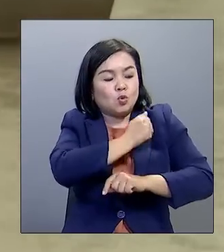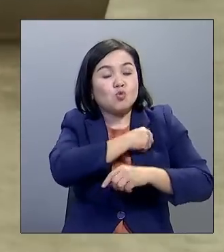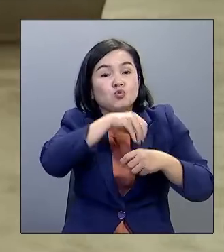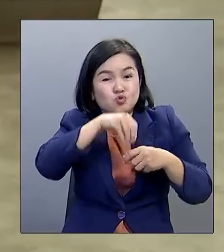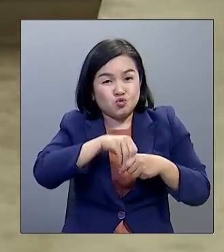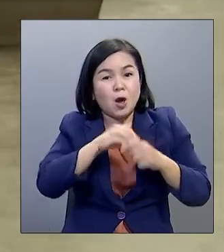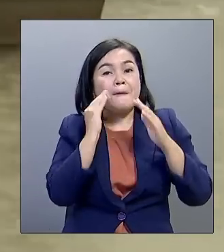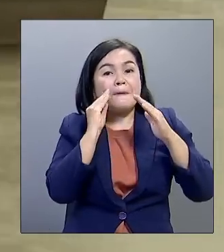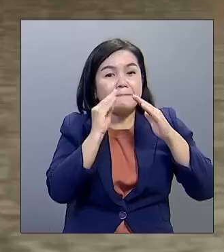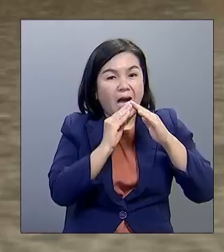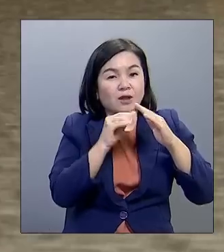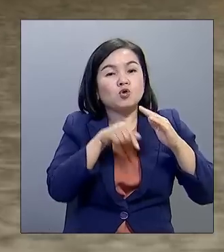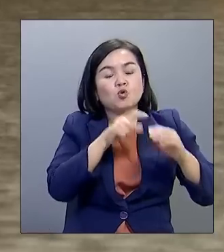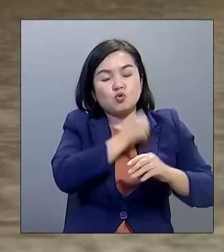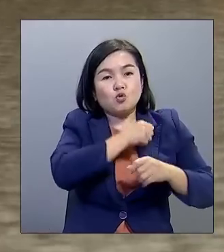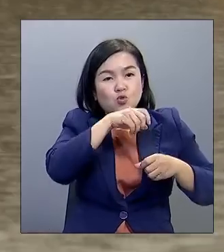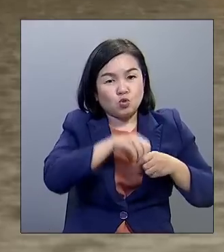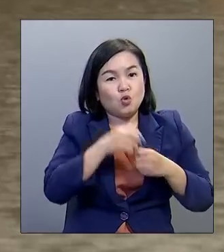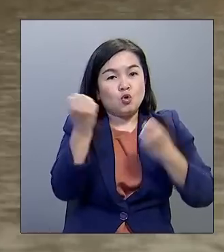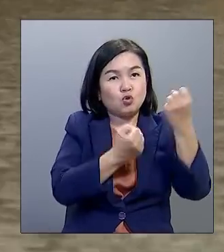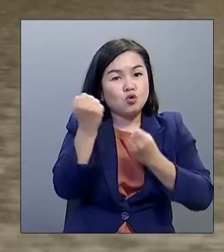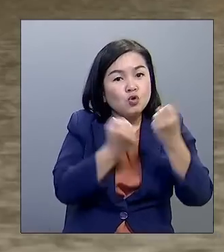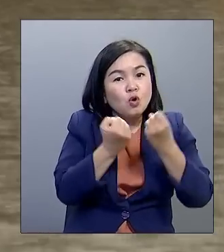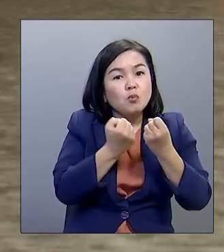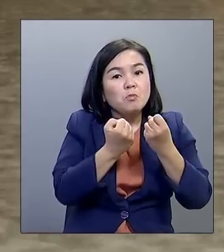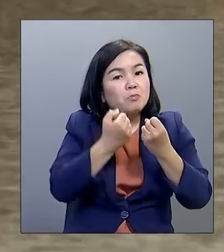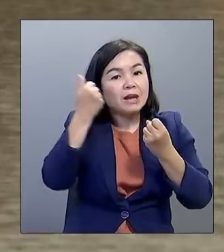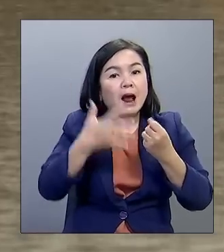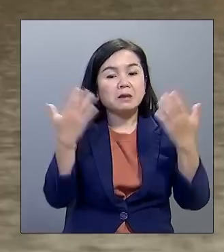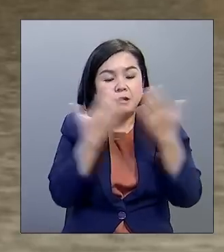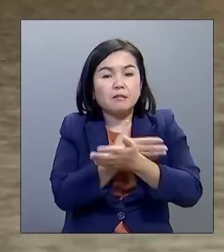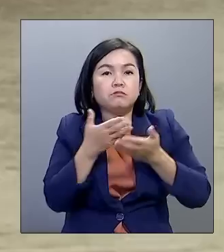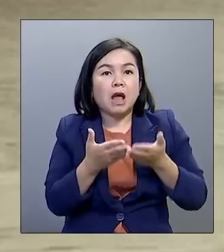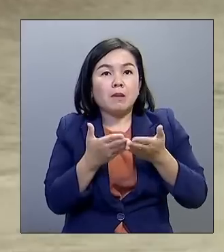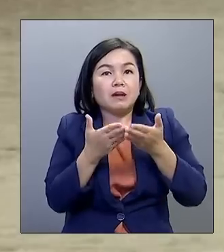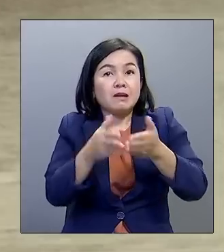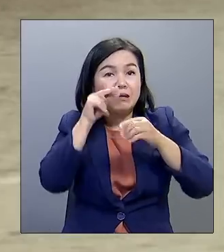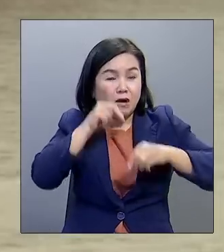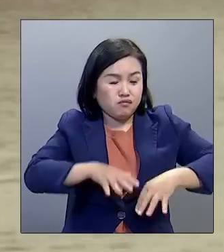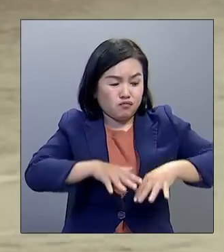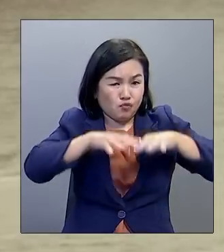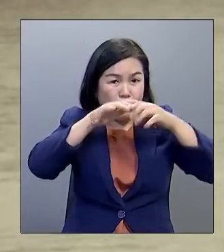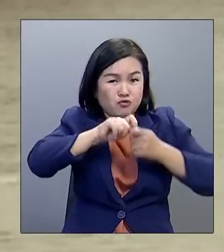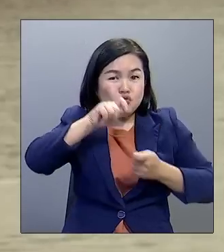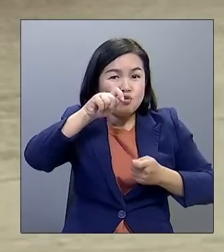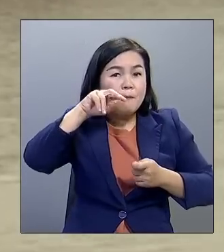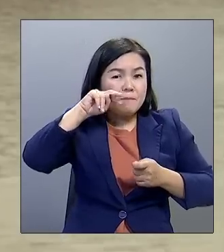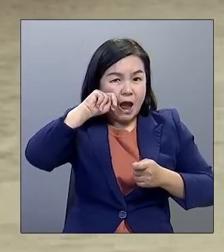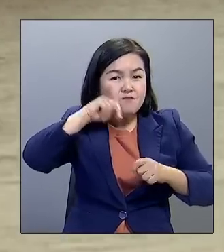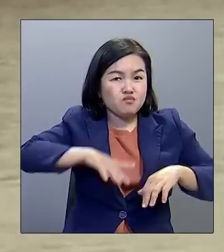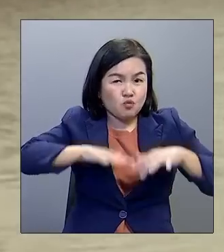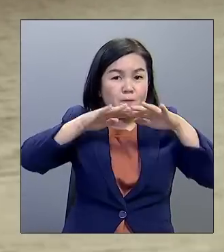ลังรถไม่สามารถสัญจรเข้าออกได้จะต้องใช้เรือเท่านั้นค่ะเพราะว่าปริมาณน้ำยังสูงอยู่เบื้องต้นทางเทศ